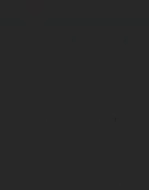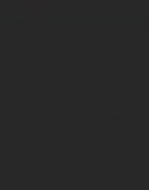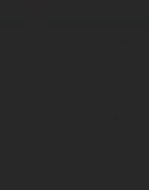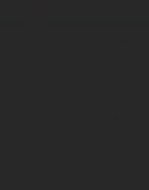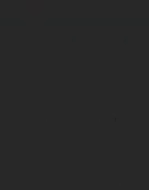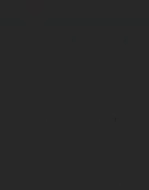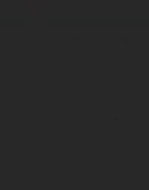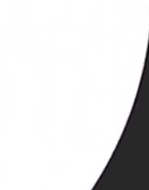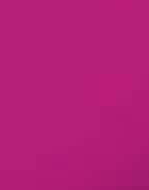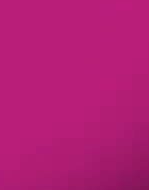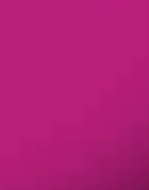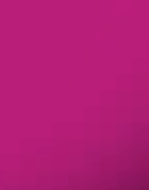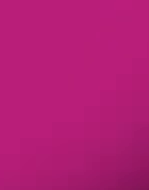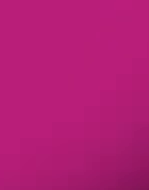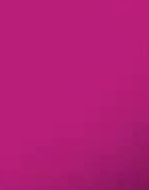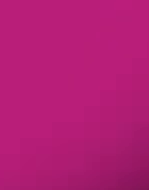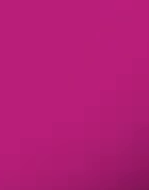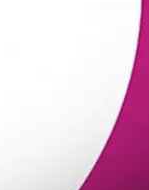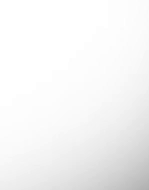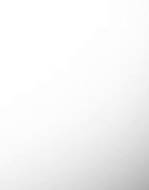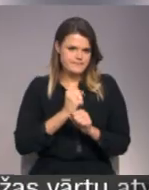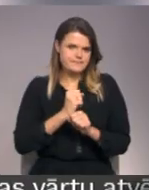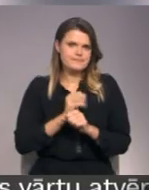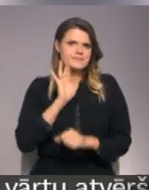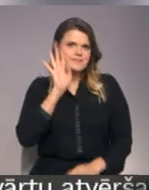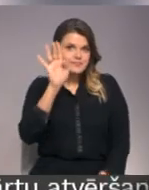Re, viss ēters ir te!